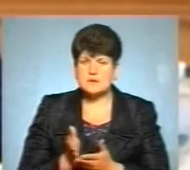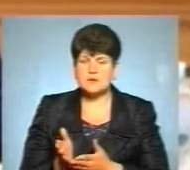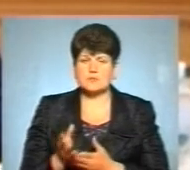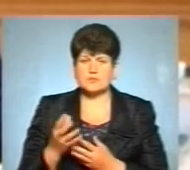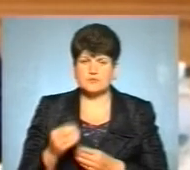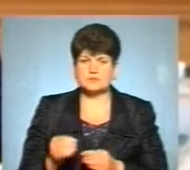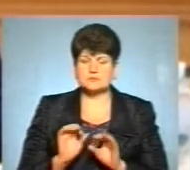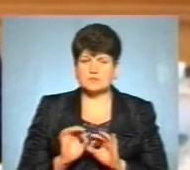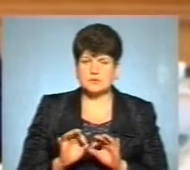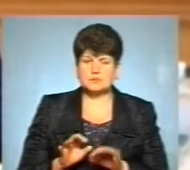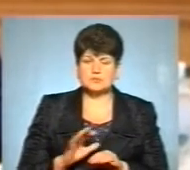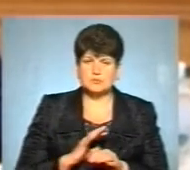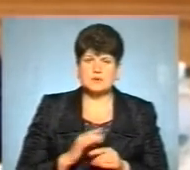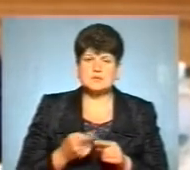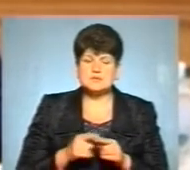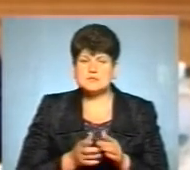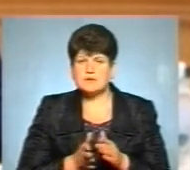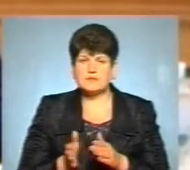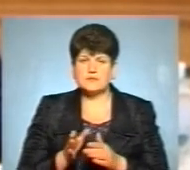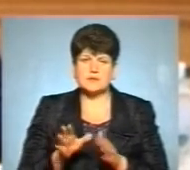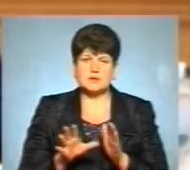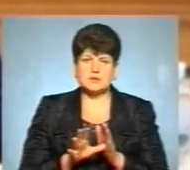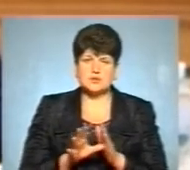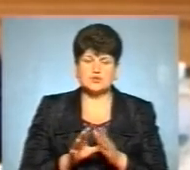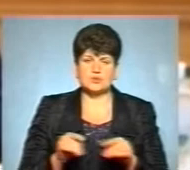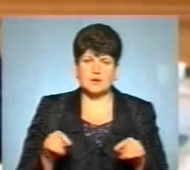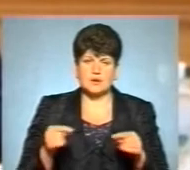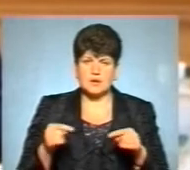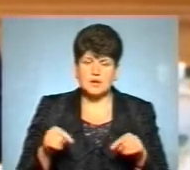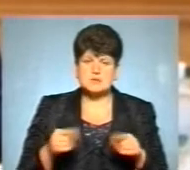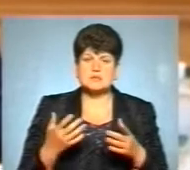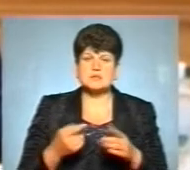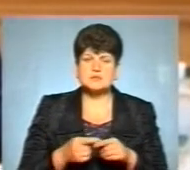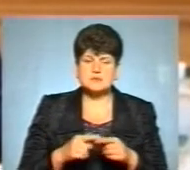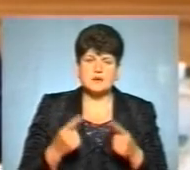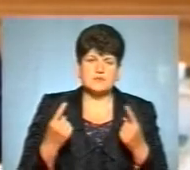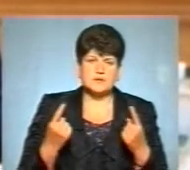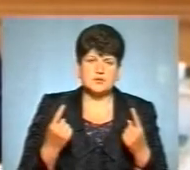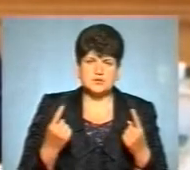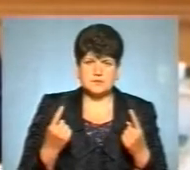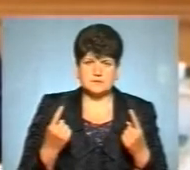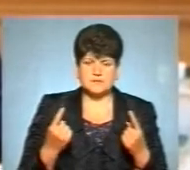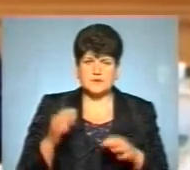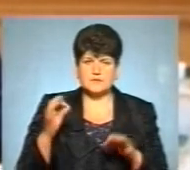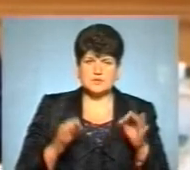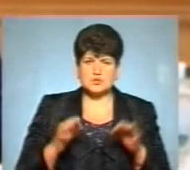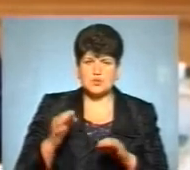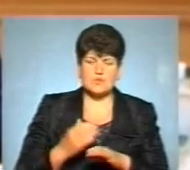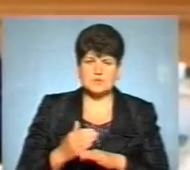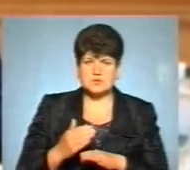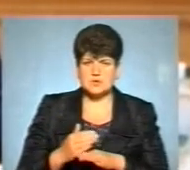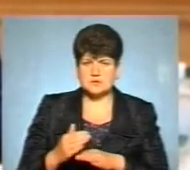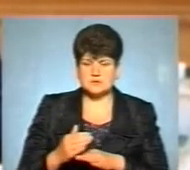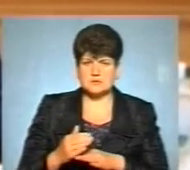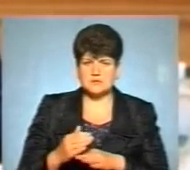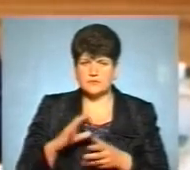його коментував коротко, це вихід з енергетичної кризи. Це величезний відсоткова частка в